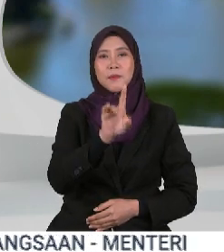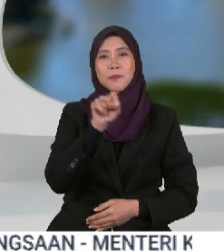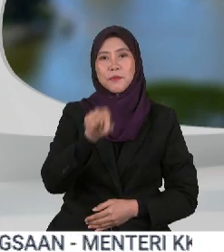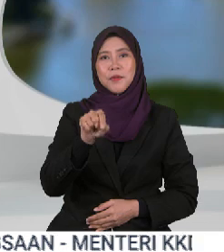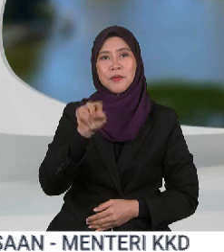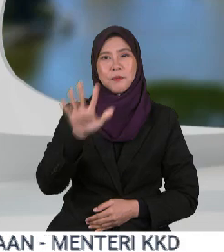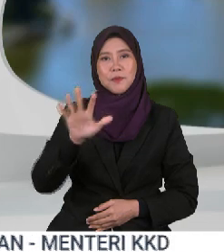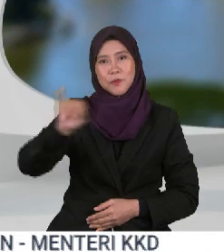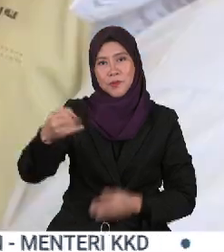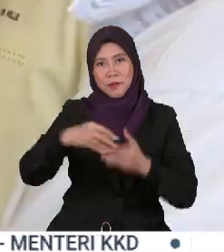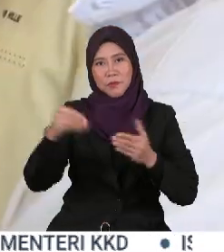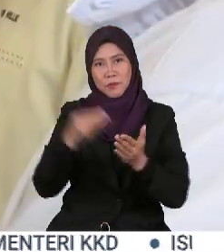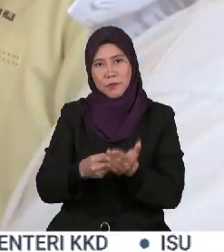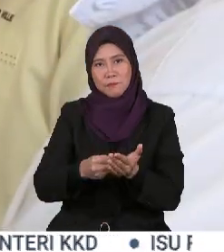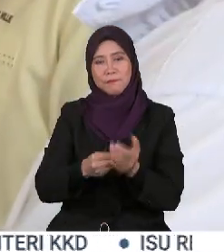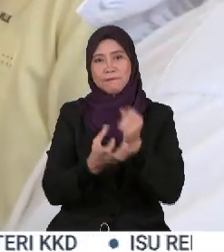RM8.5 juta.